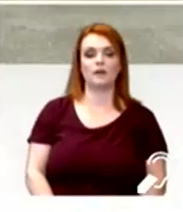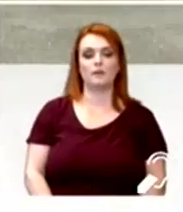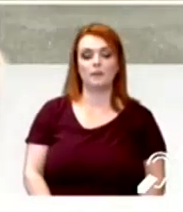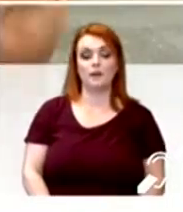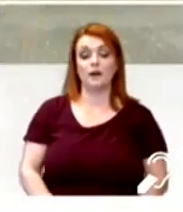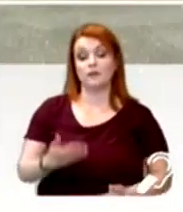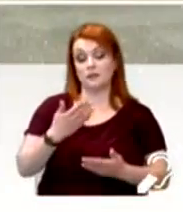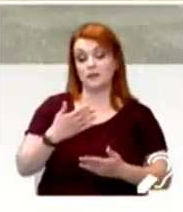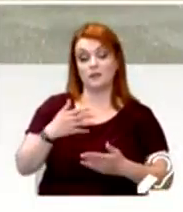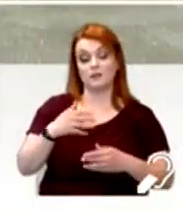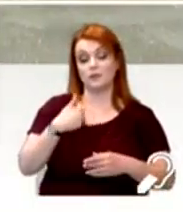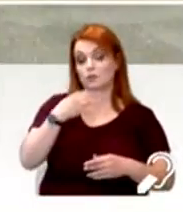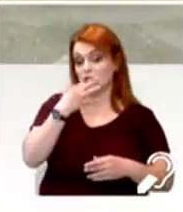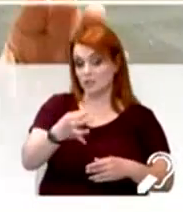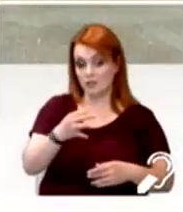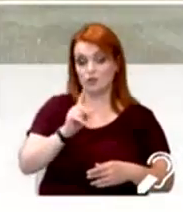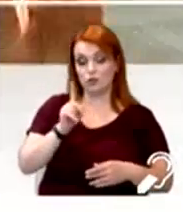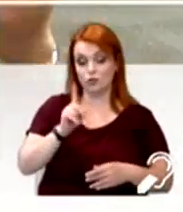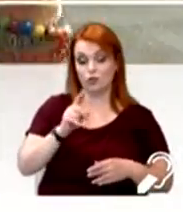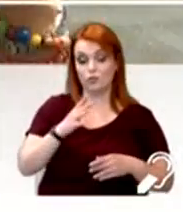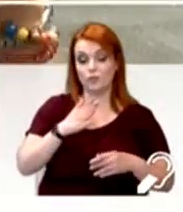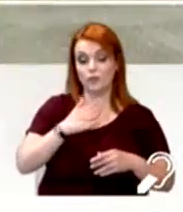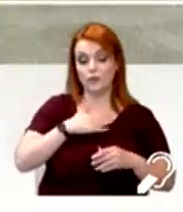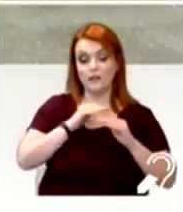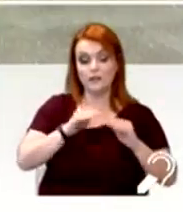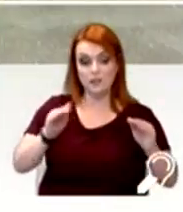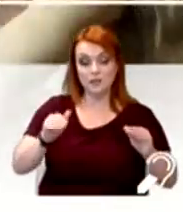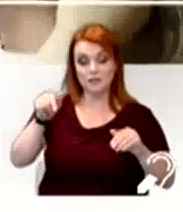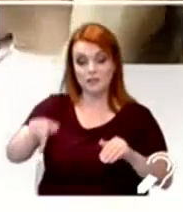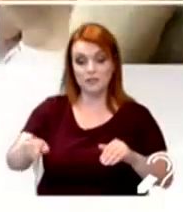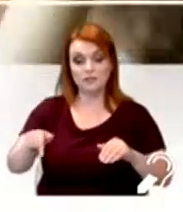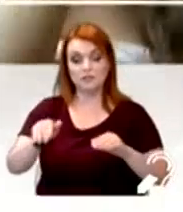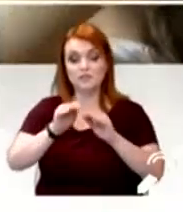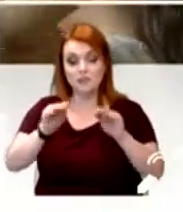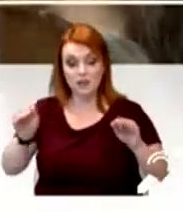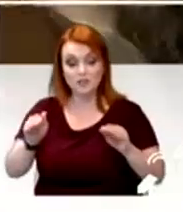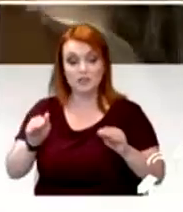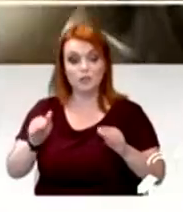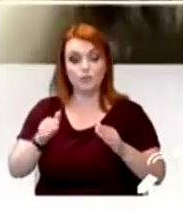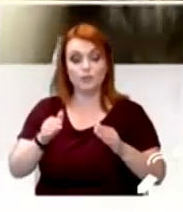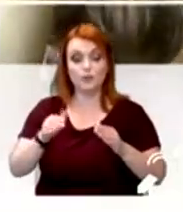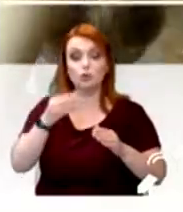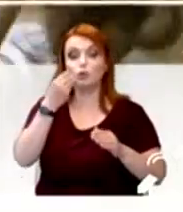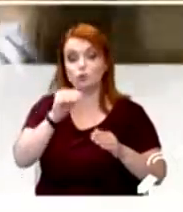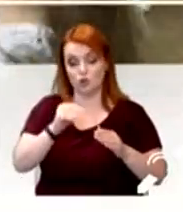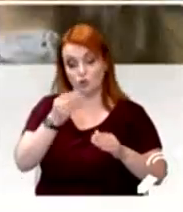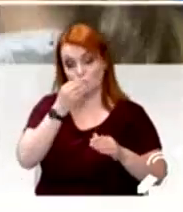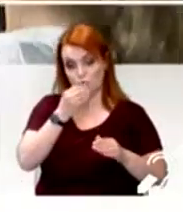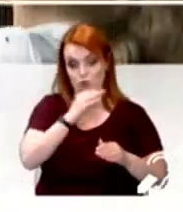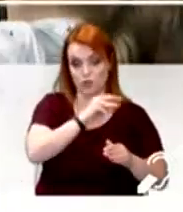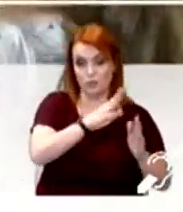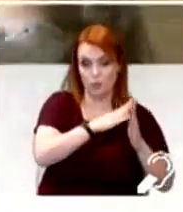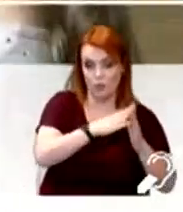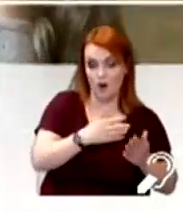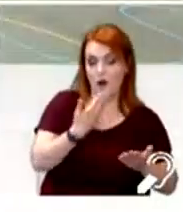nu le mâncau, aici sfecla roșie fiartă sau altele care au început să le mănânce chiar în grădiniță. Copiii de mici trebuie să cunoască ce înseamnă